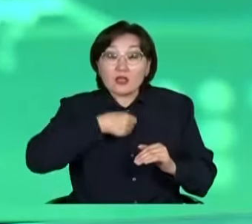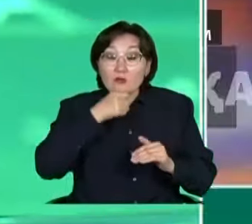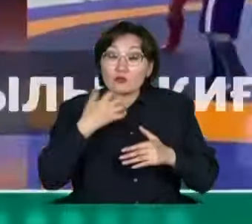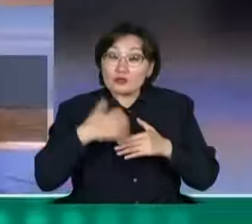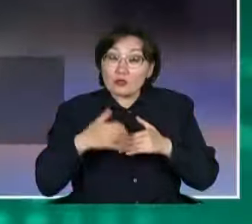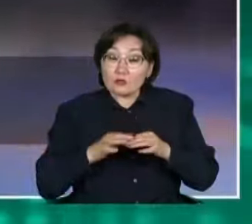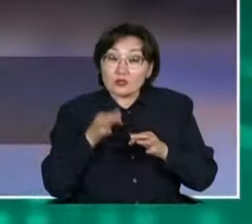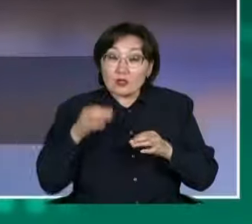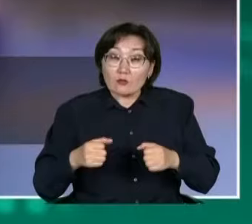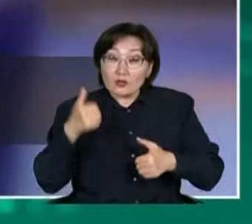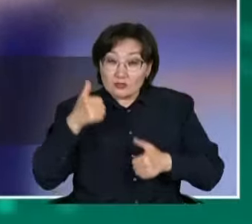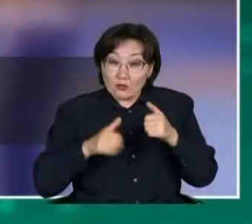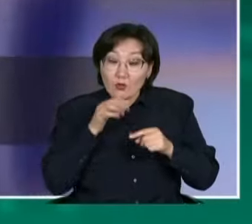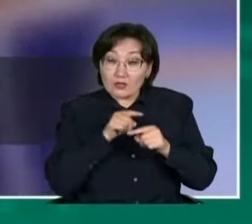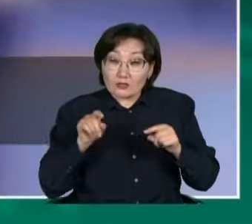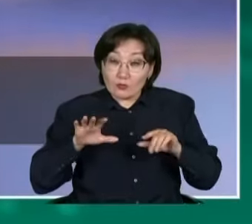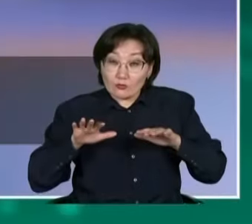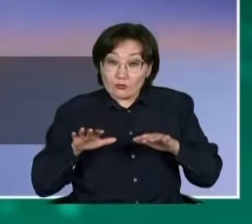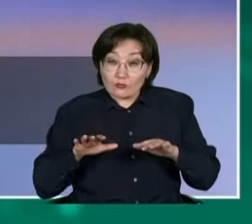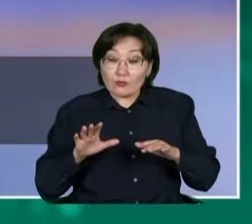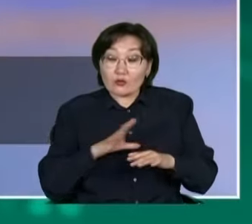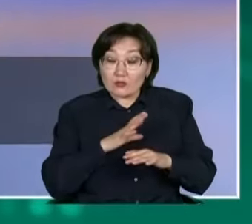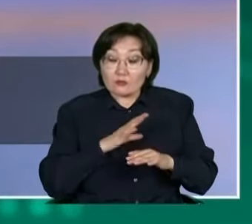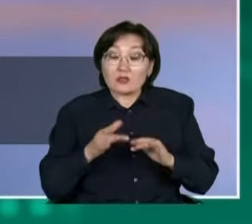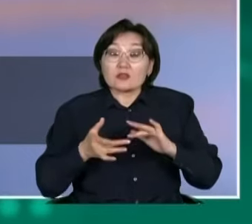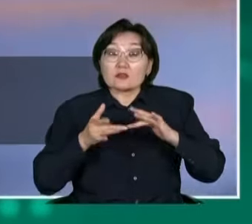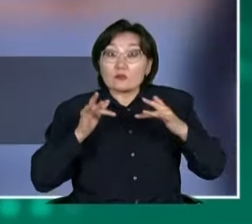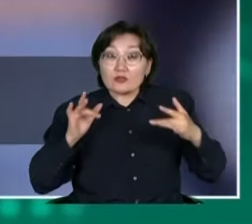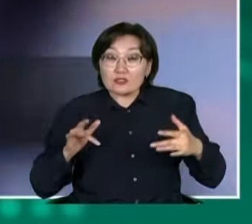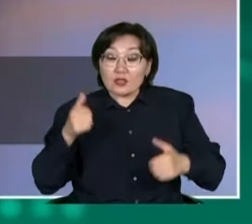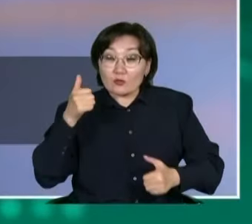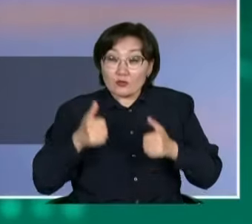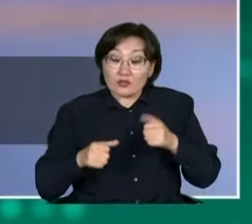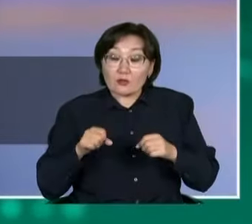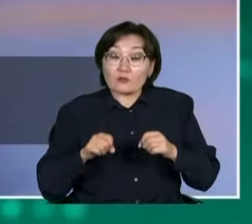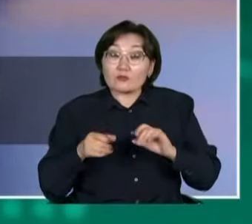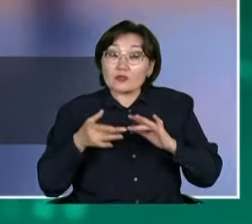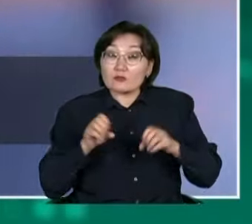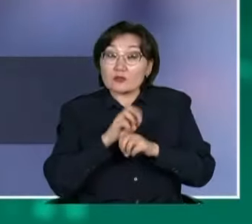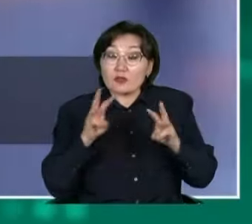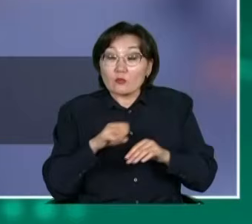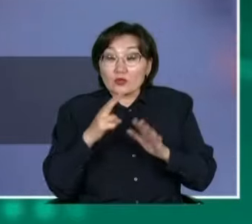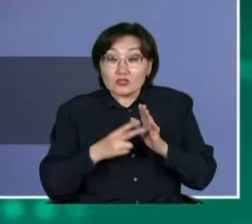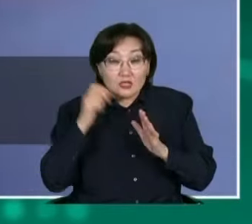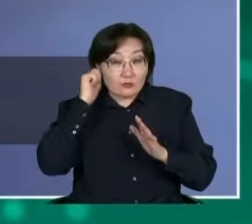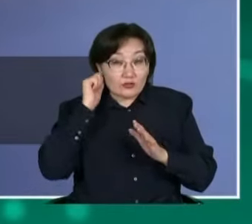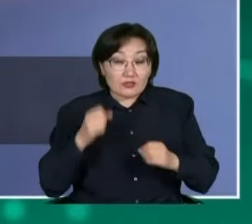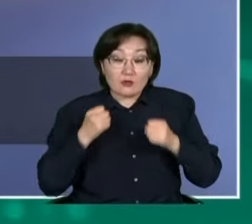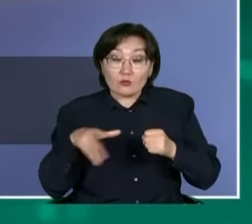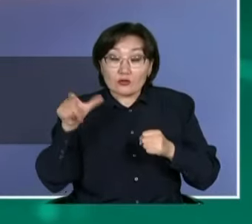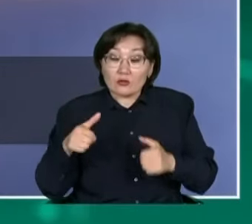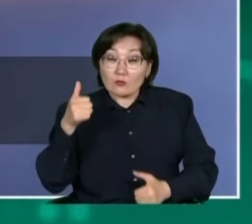арасындағы облыстық чемпионат кезінде болған. Әлеуметтік желіде жекпе-жек барысынан бейне жазба тарады. 17 жастағы спортшы жарыс